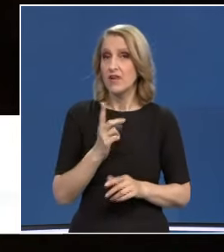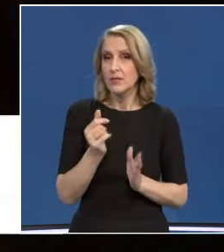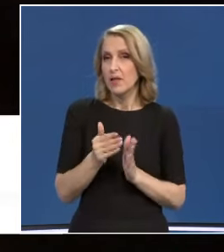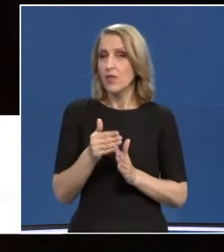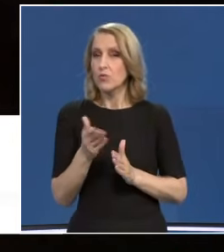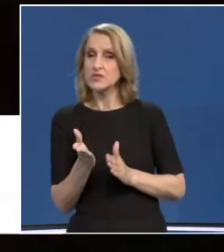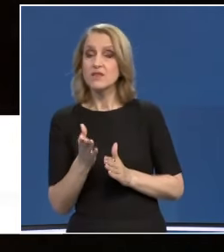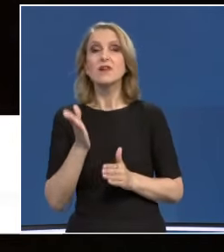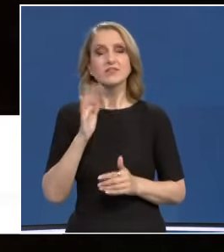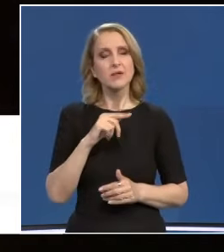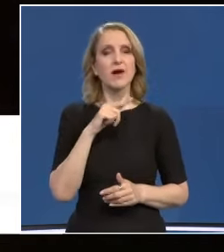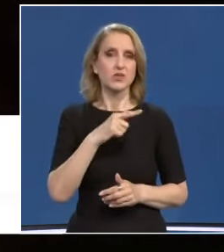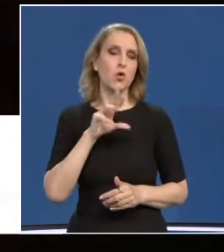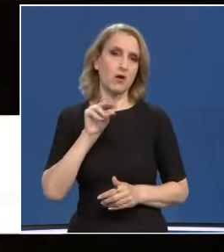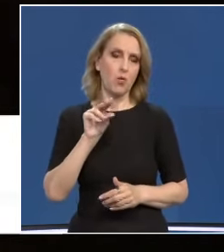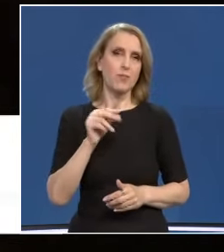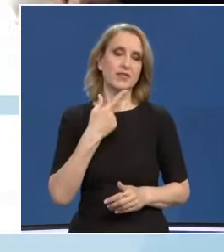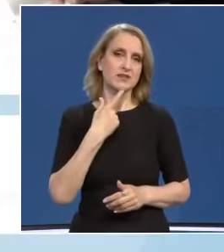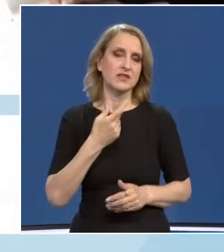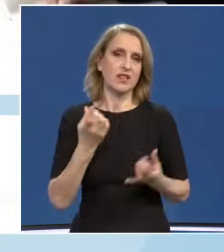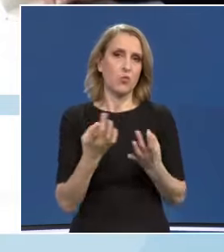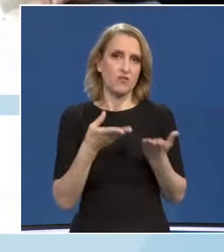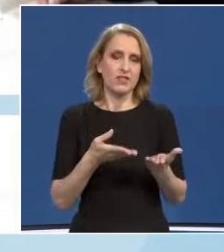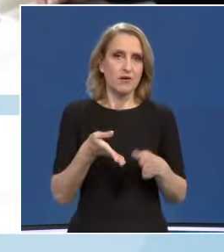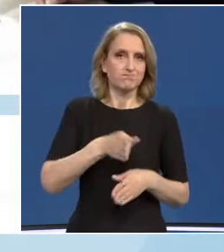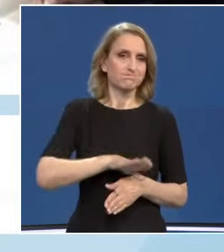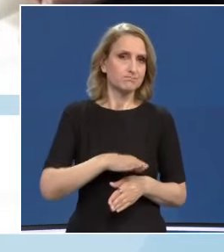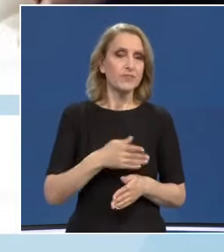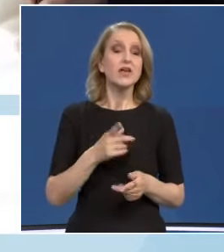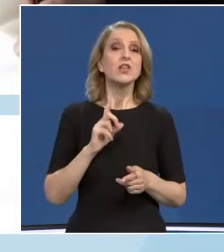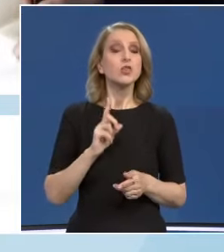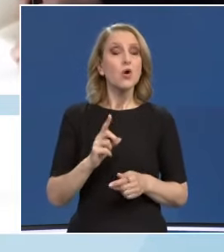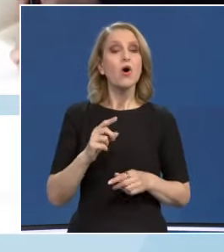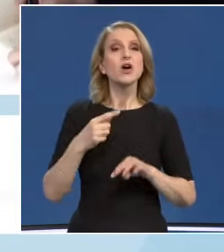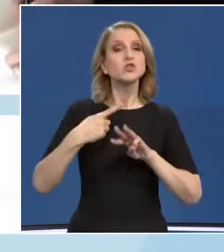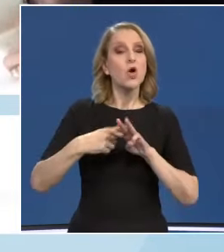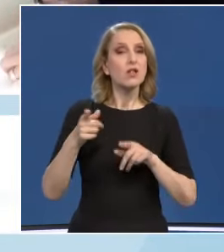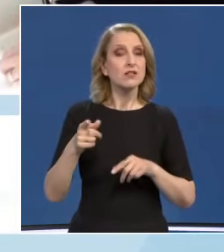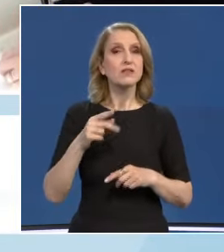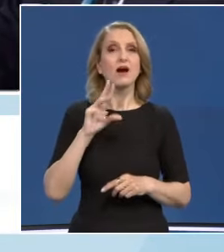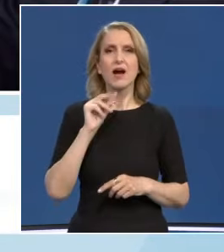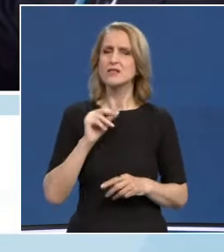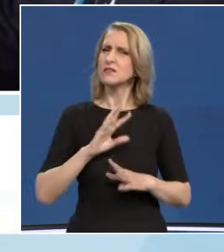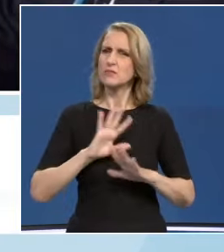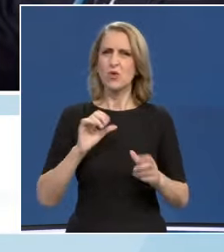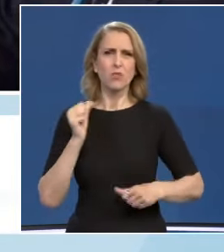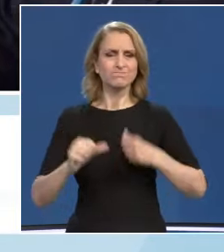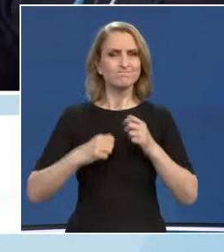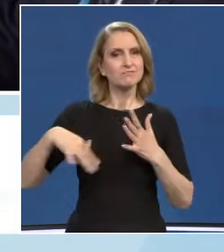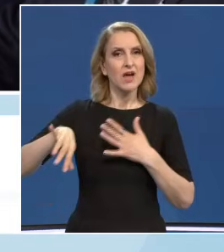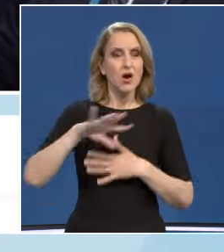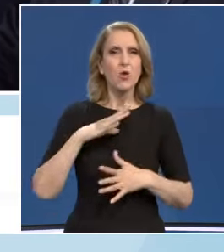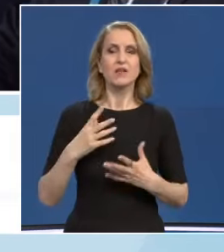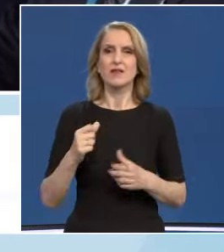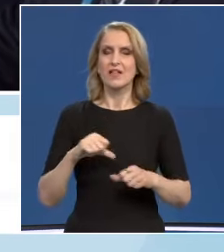това обаче той все пак коментира новината. Германският канцлер Олаф Шолц обаче реагира изключително остро. Последваха и други гневни реакции от